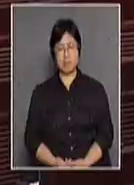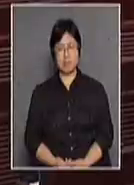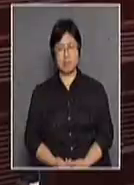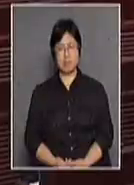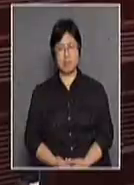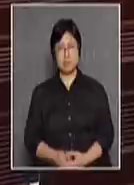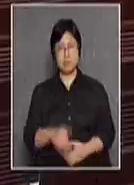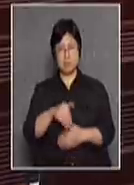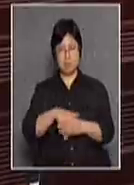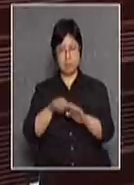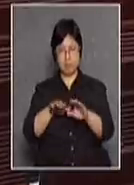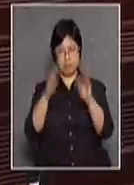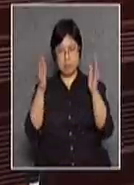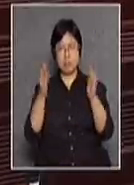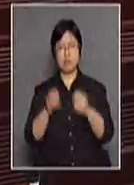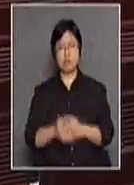開始表決，